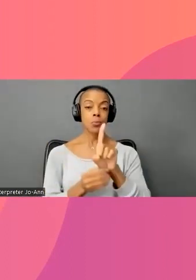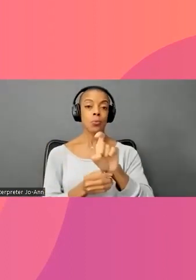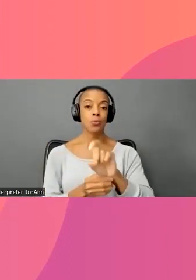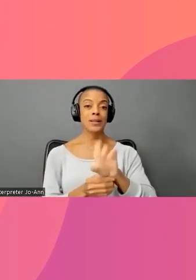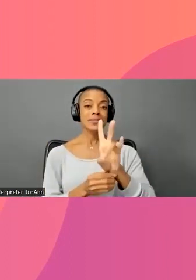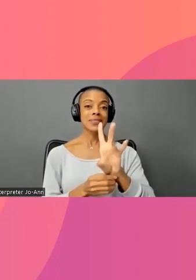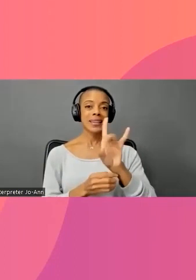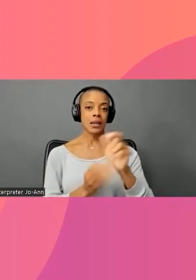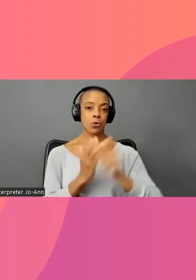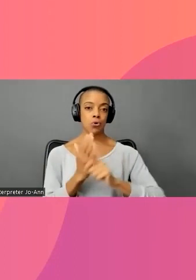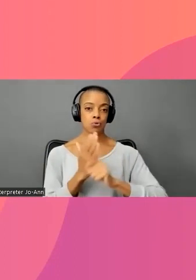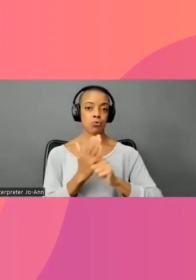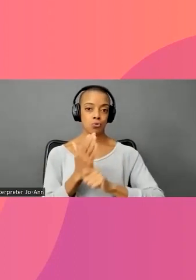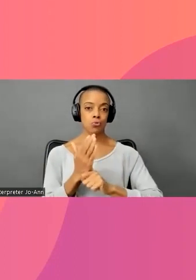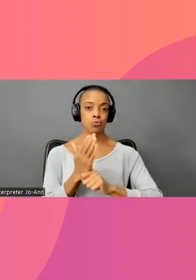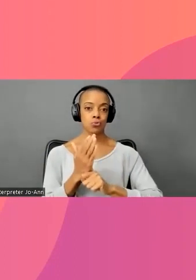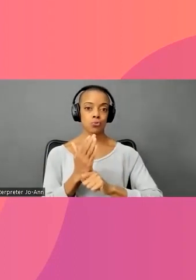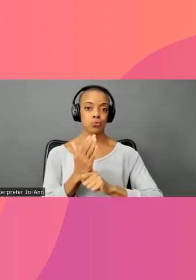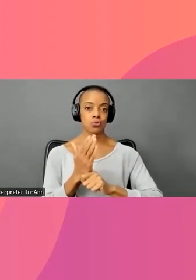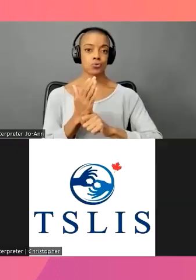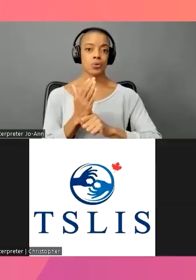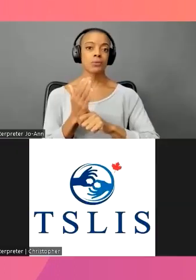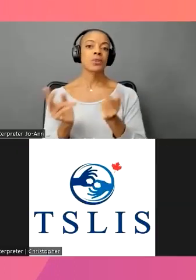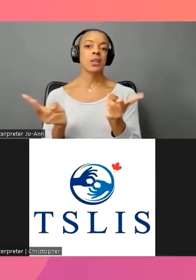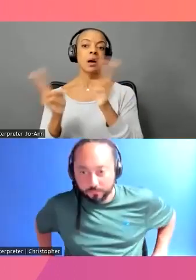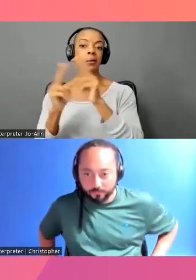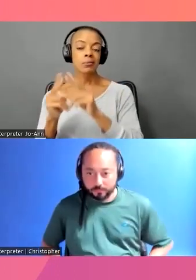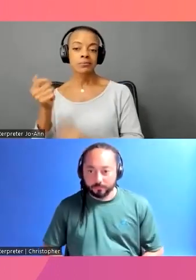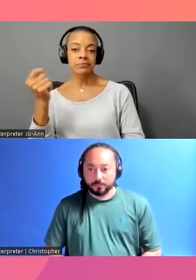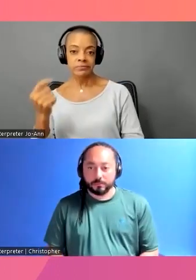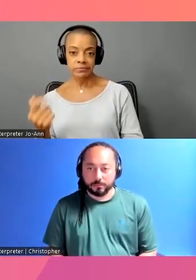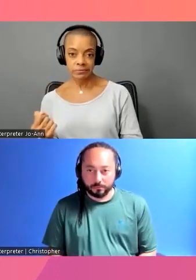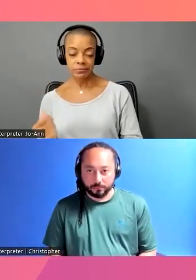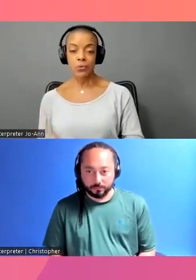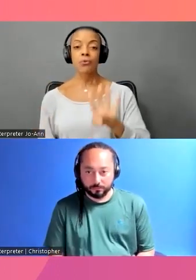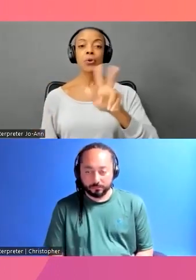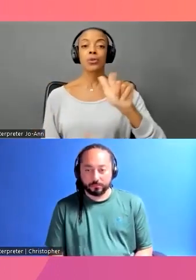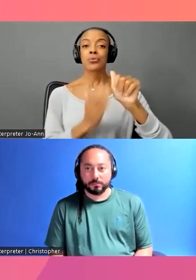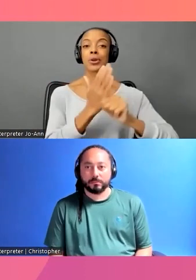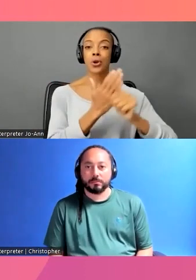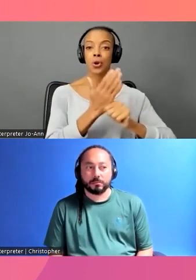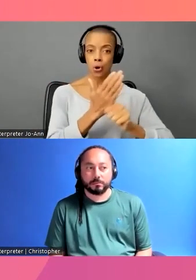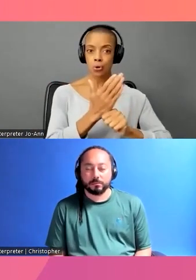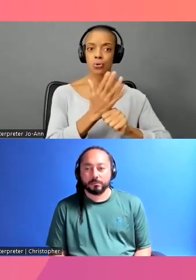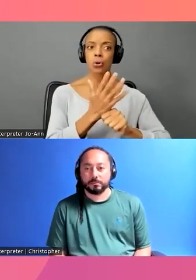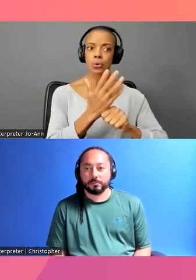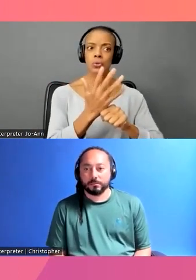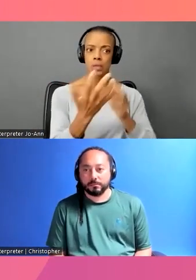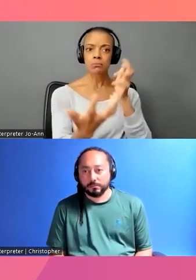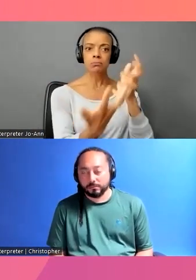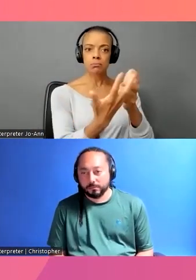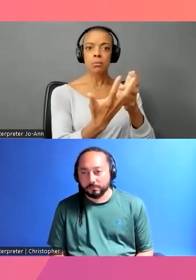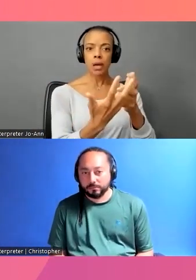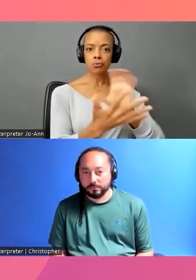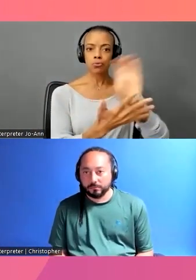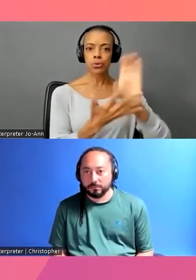nous a amené à 178 articles après avoir enlevé les doublons. Et